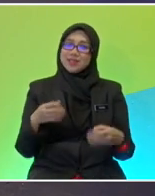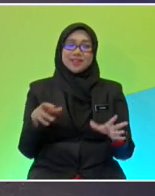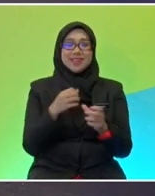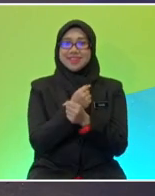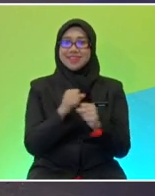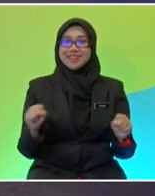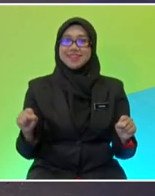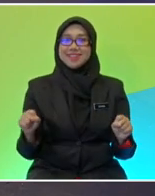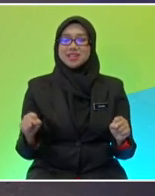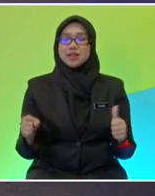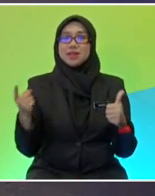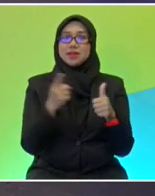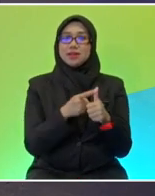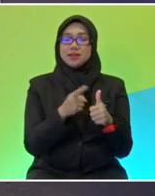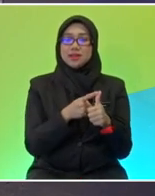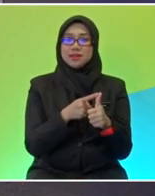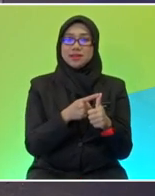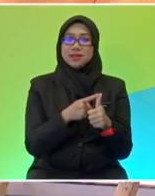yang pertama